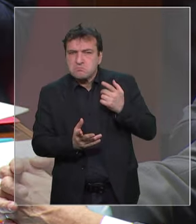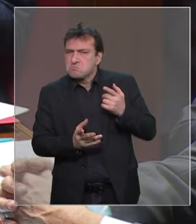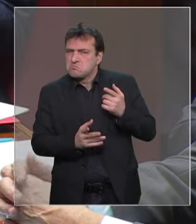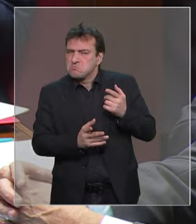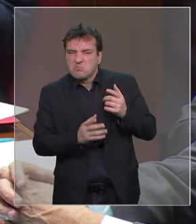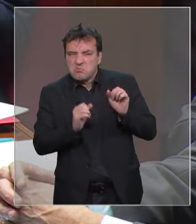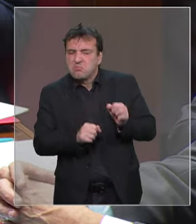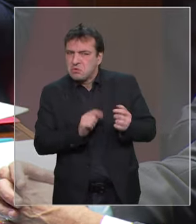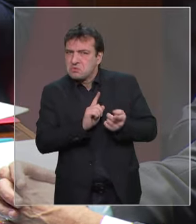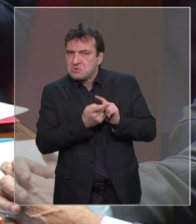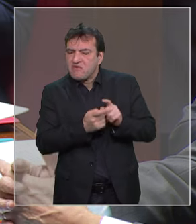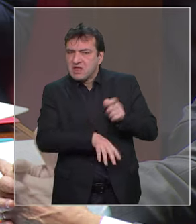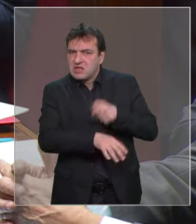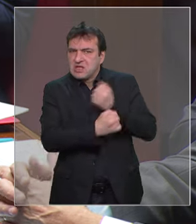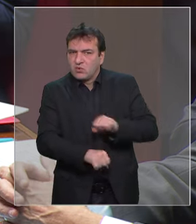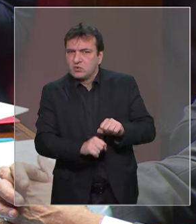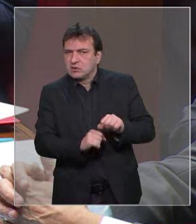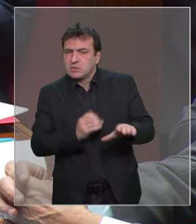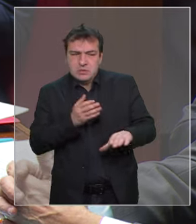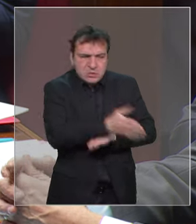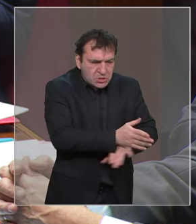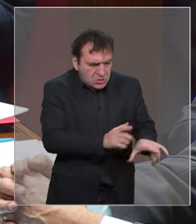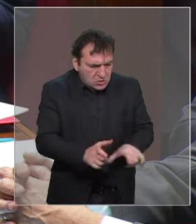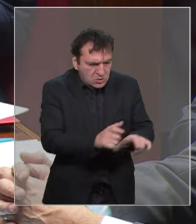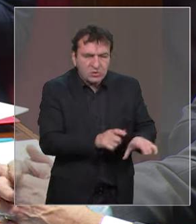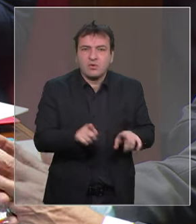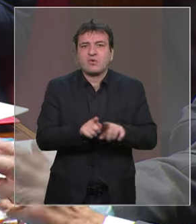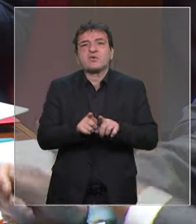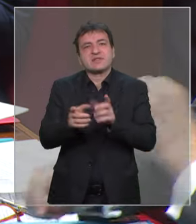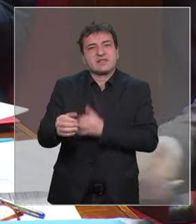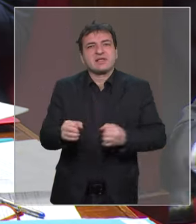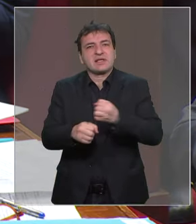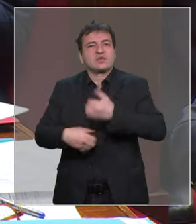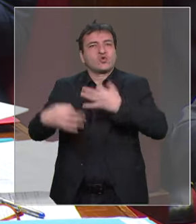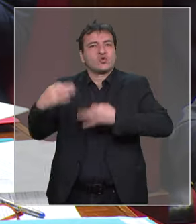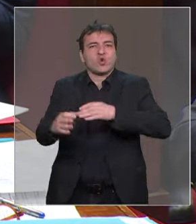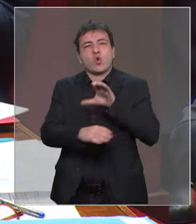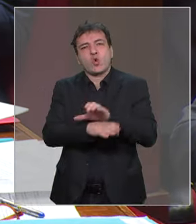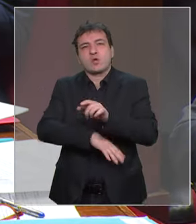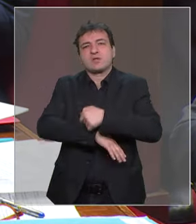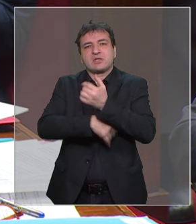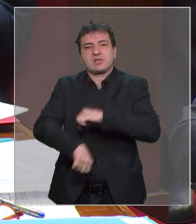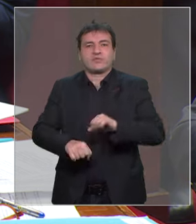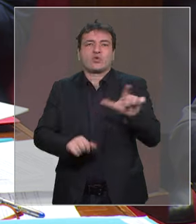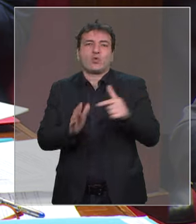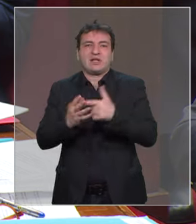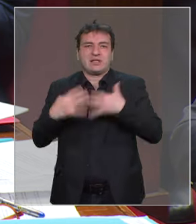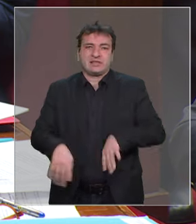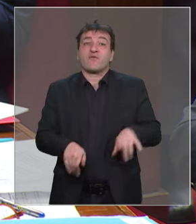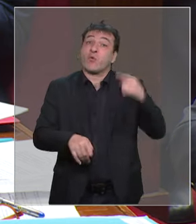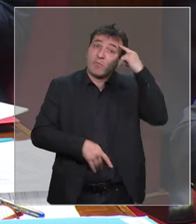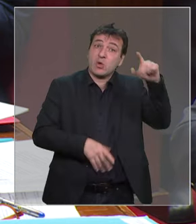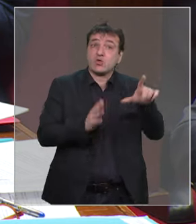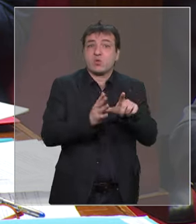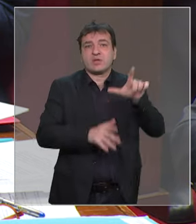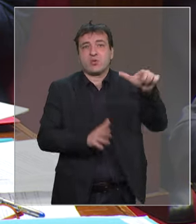menace terroriste. Je pense aussi à la création du parquet national antiterroriste en 2019. Je pense à la loi de 2021 qui a